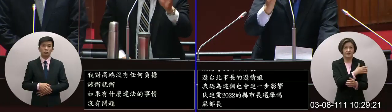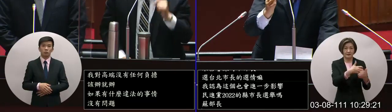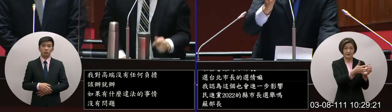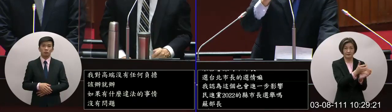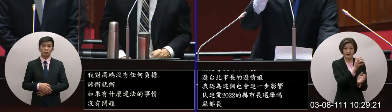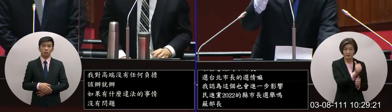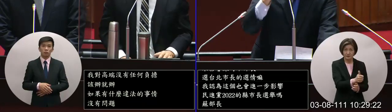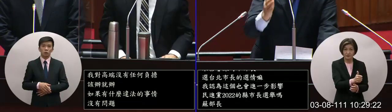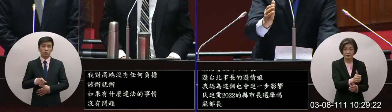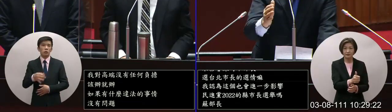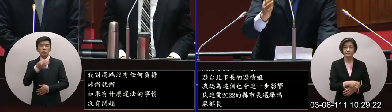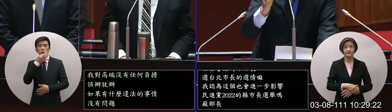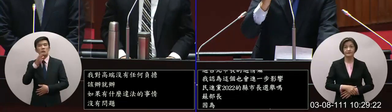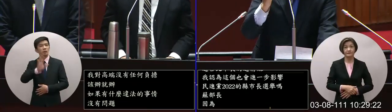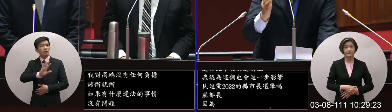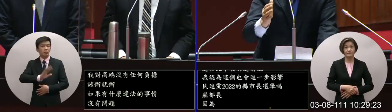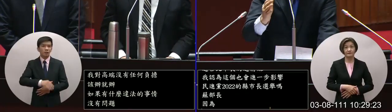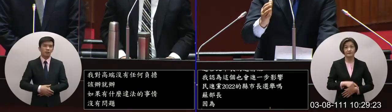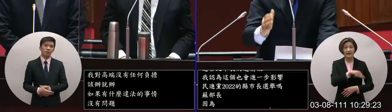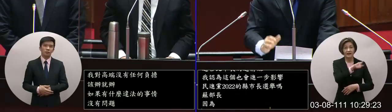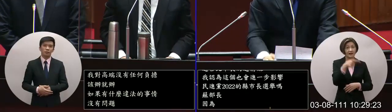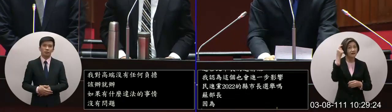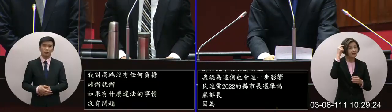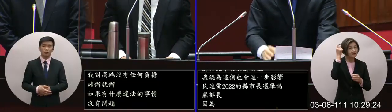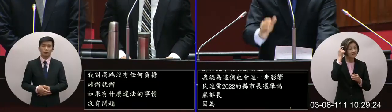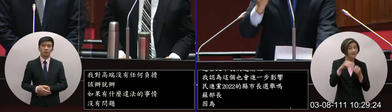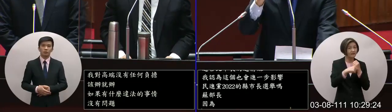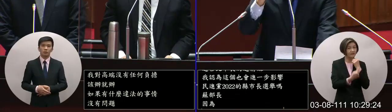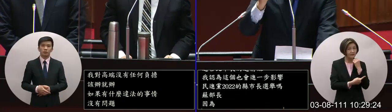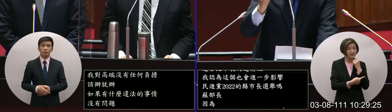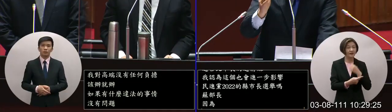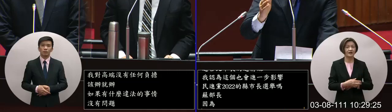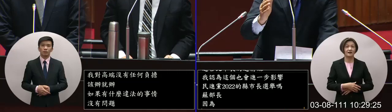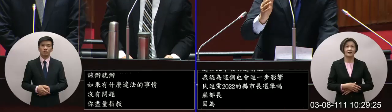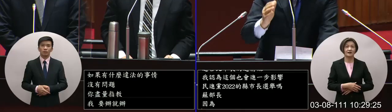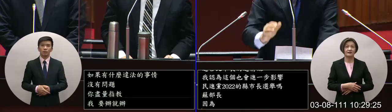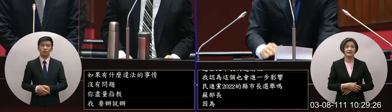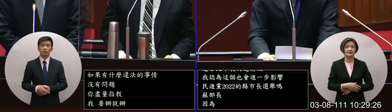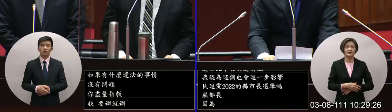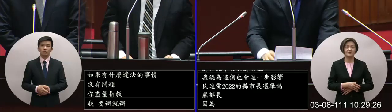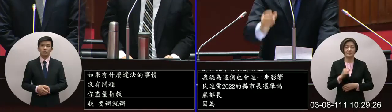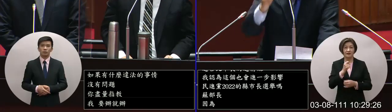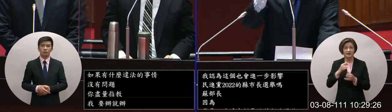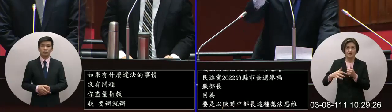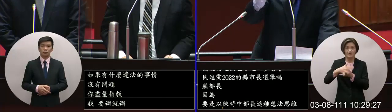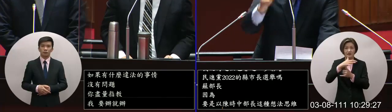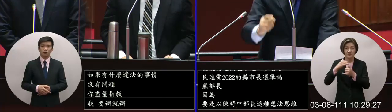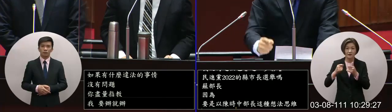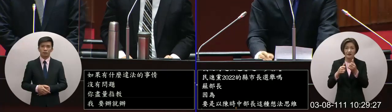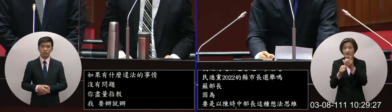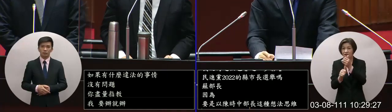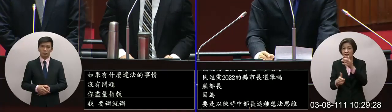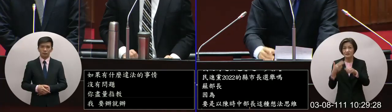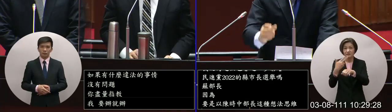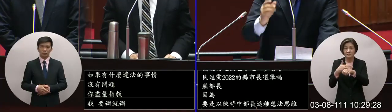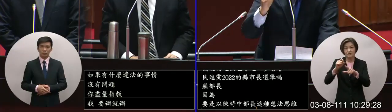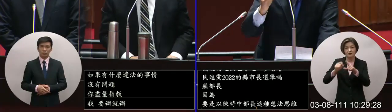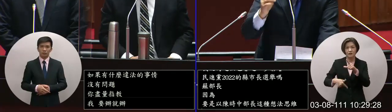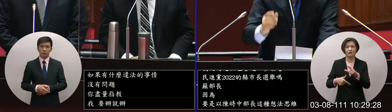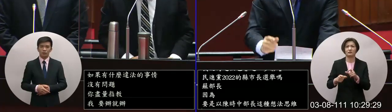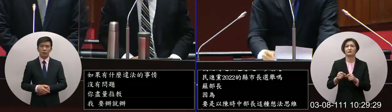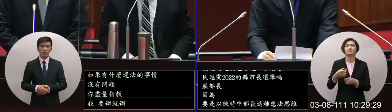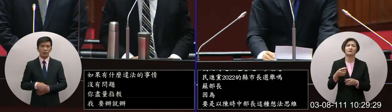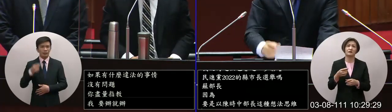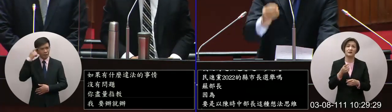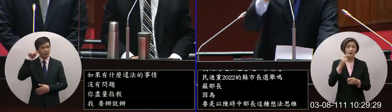没有负担、啊、你 以陈时中部长这种想法思维哈、哦，大概全国的生技产业难道只有一家高端吗？ 不是，他也不